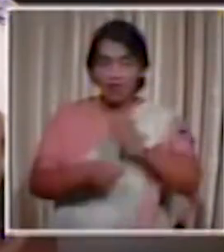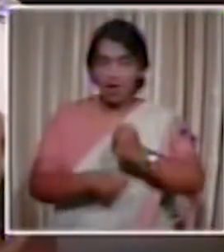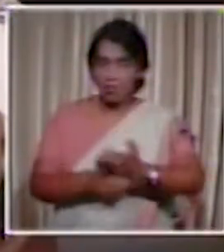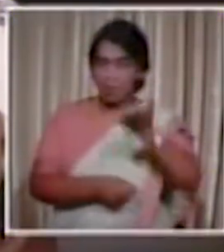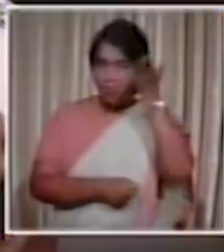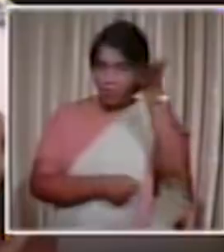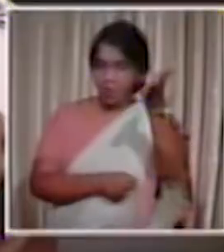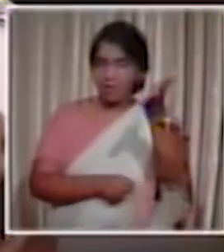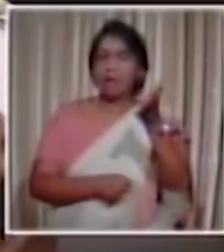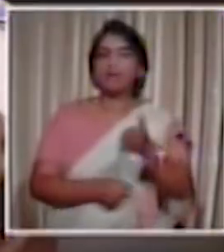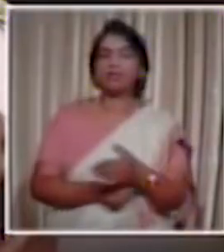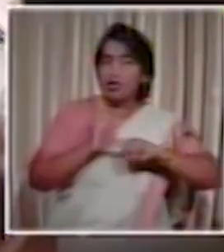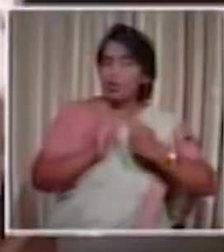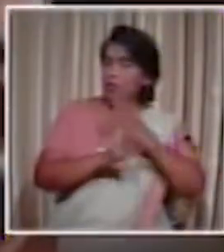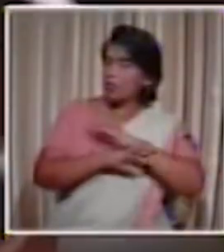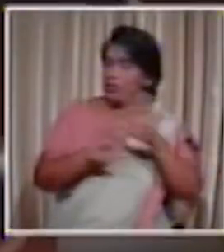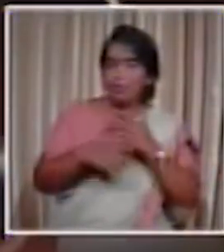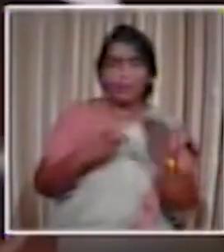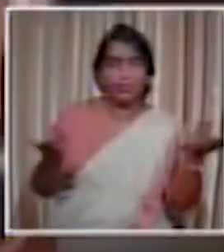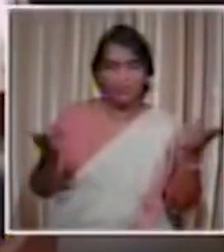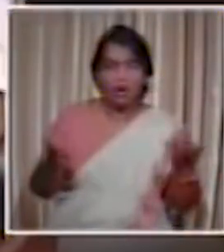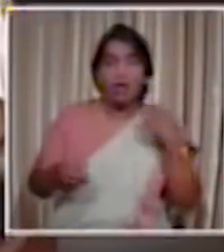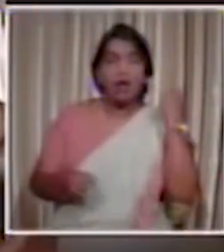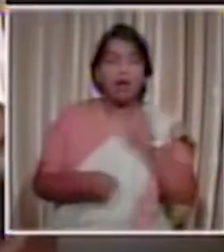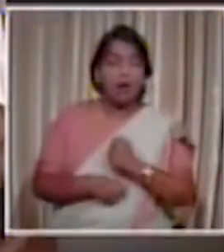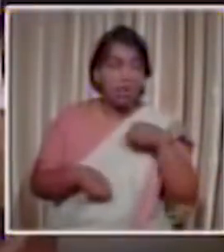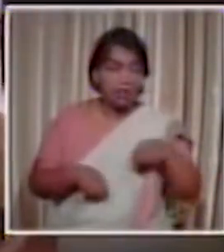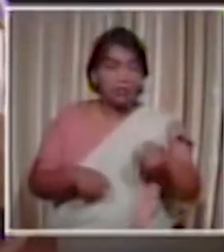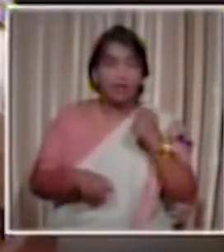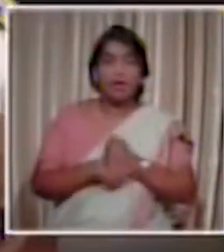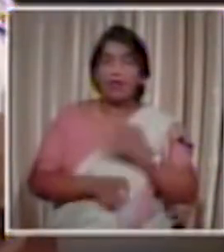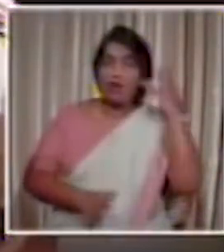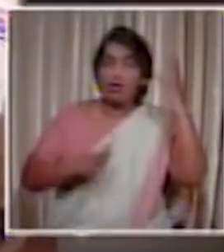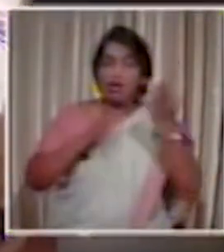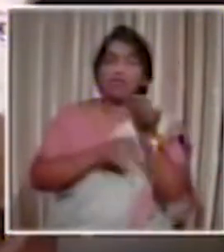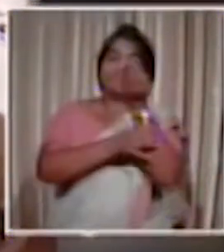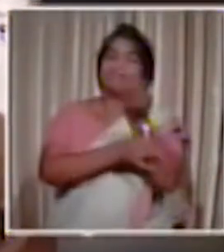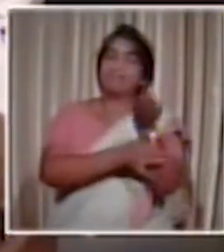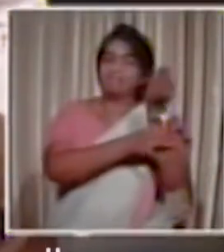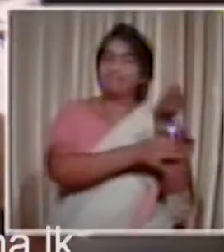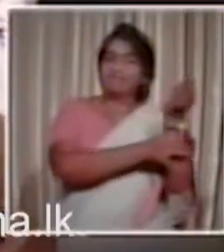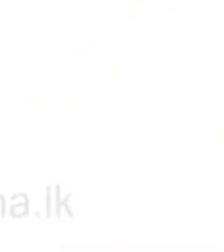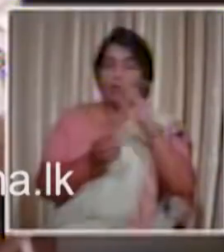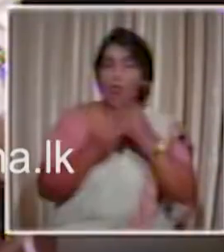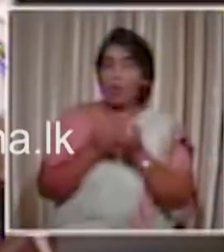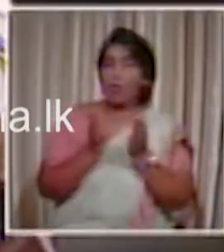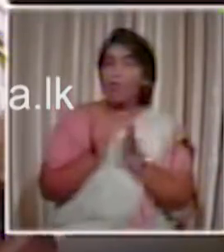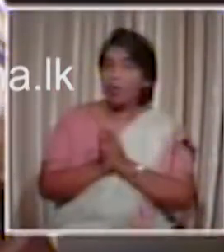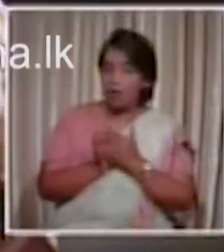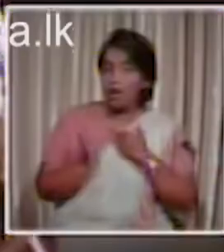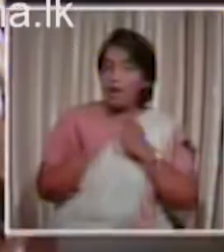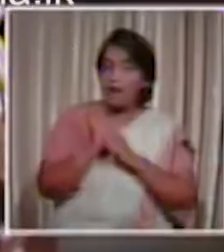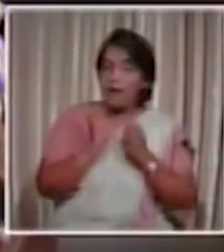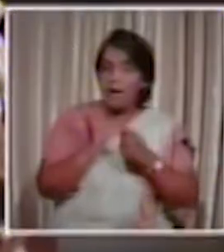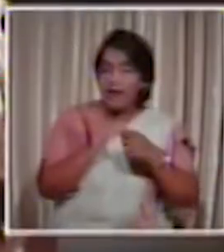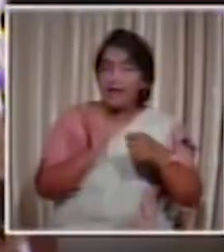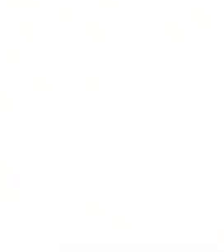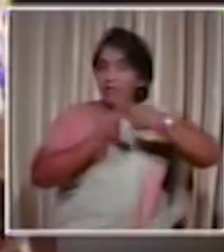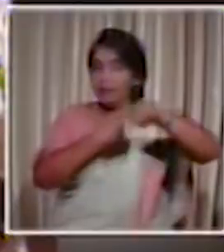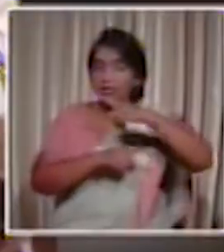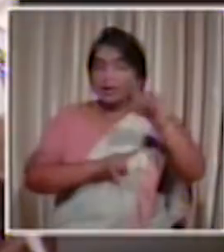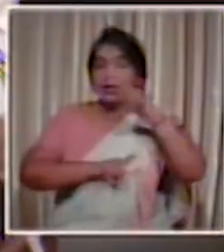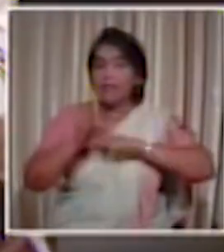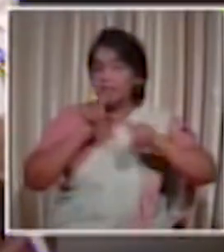එක මම කියන්න කැමතියි අද ආණ්ඩුව කරන්නේ ලෝකෙ වටේ හිඟමනේ යන බෙහෙත් ටික ගෙන්න ණය ප්‍රතිව්‍යුහගත කරන්නේ